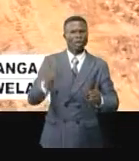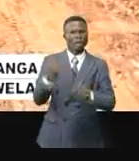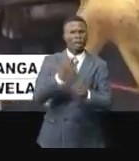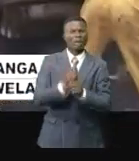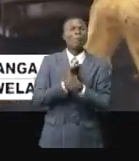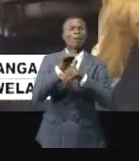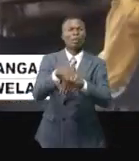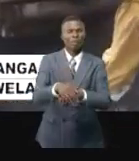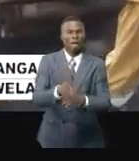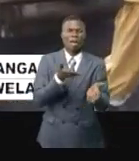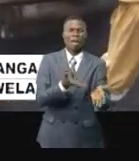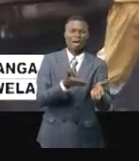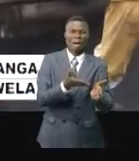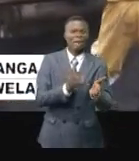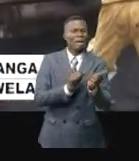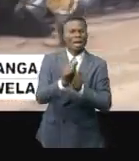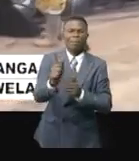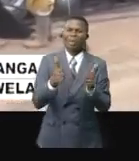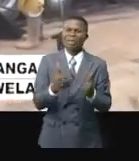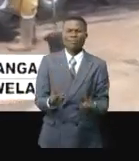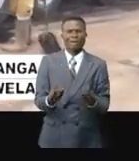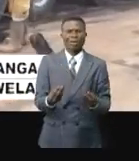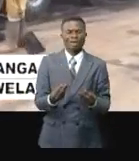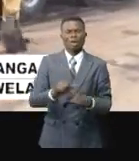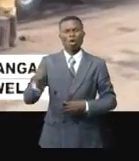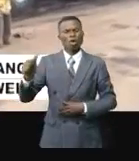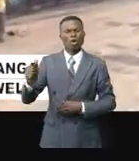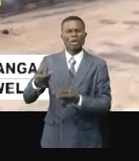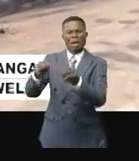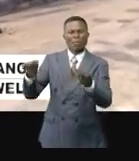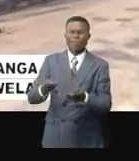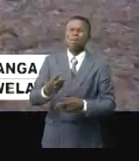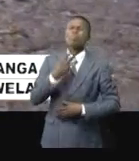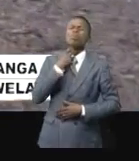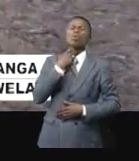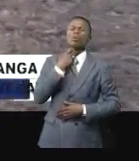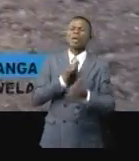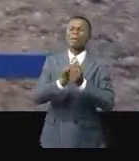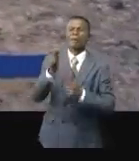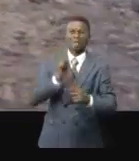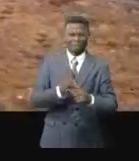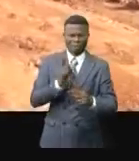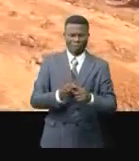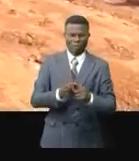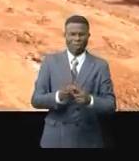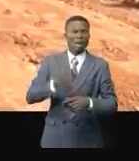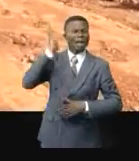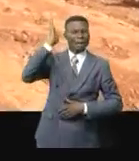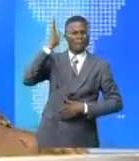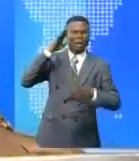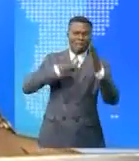contribuer à faciliter l'accès à certains coins isolés et qui ont servi jusque-là des théâtres aux criminels de tous